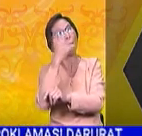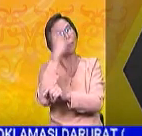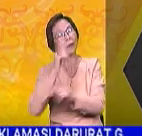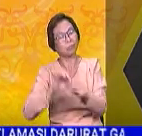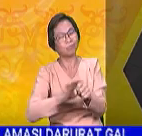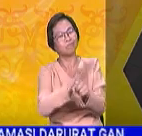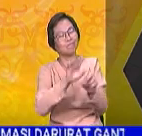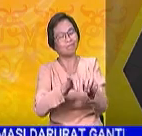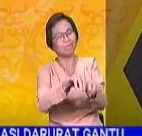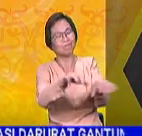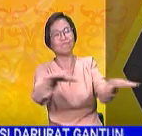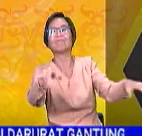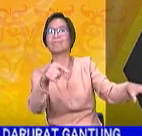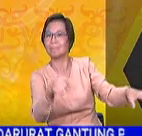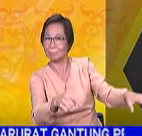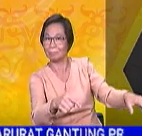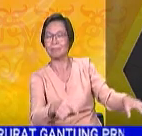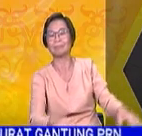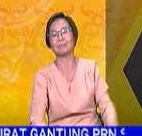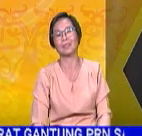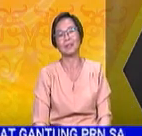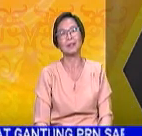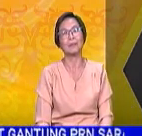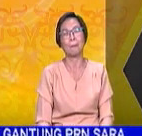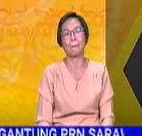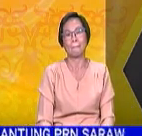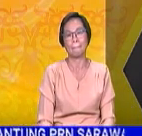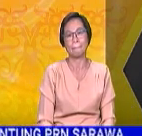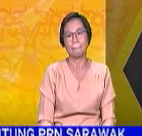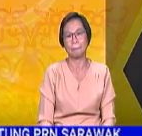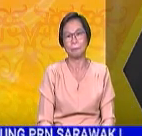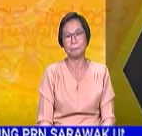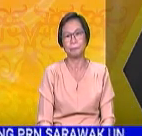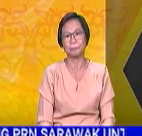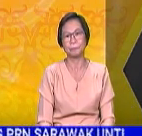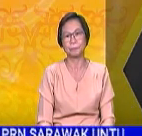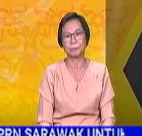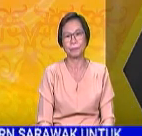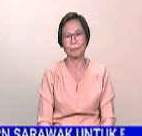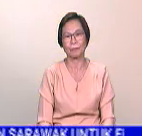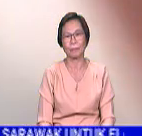penularan wabah covert 19 yang masih tinggi